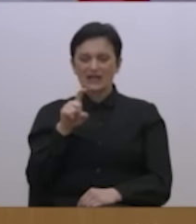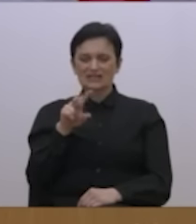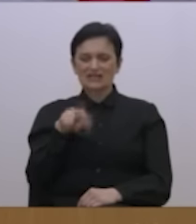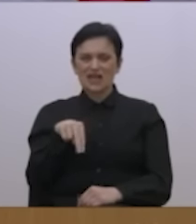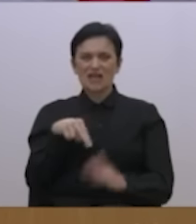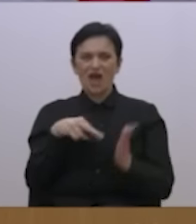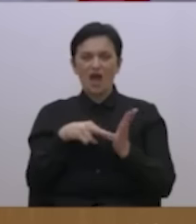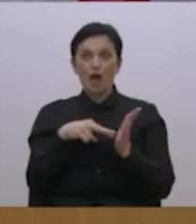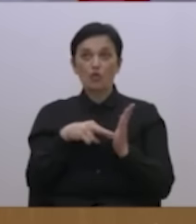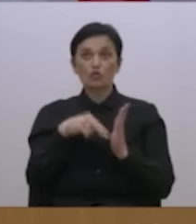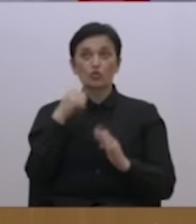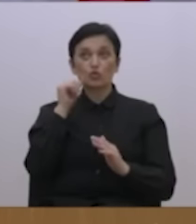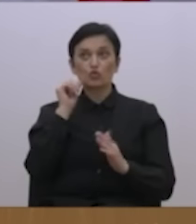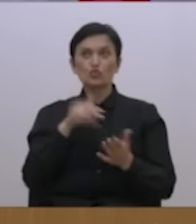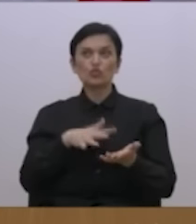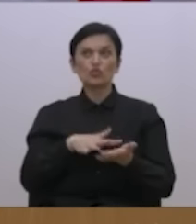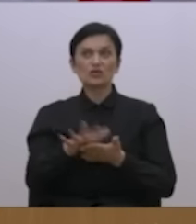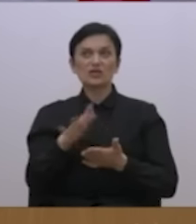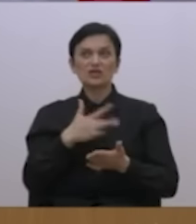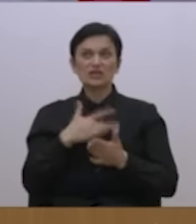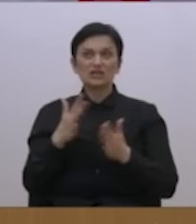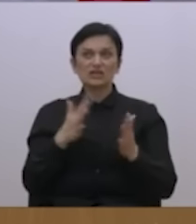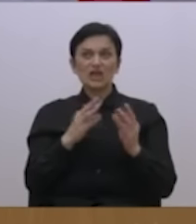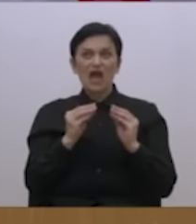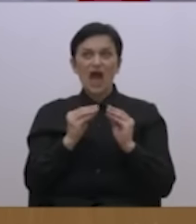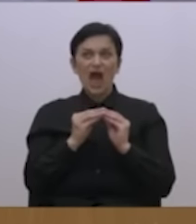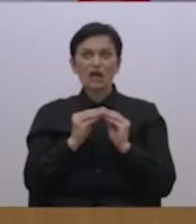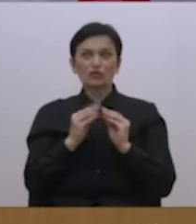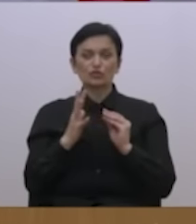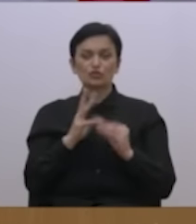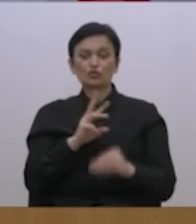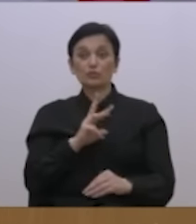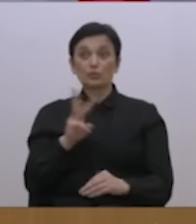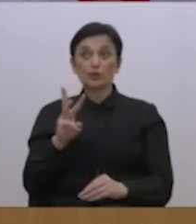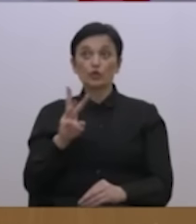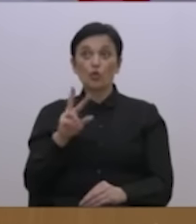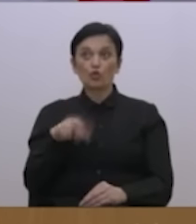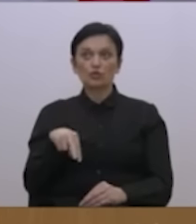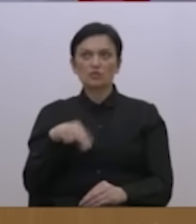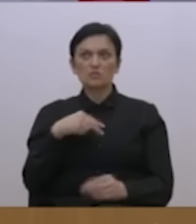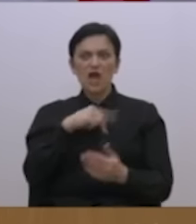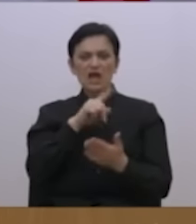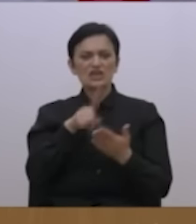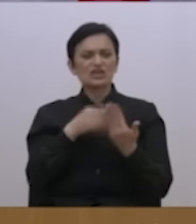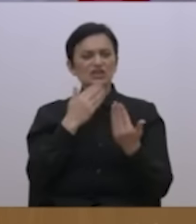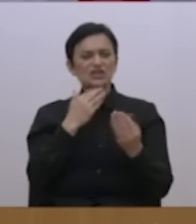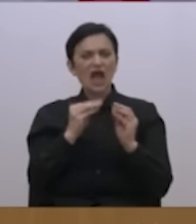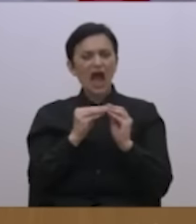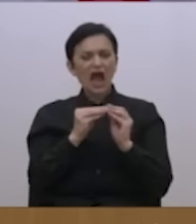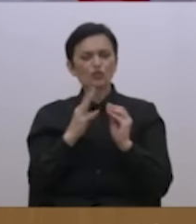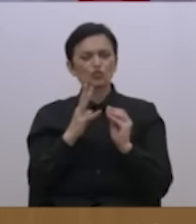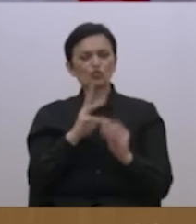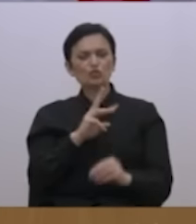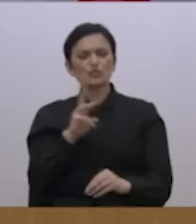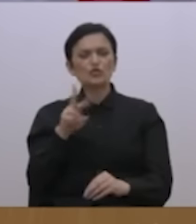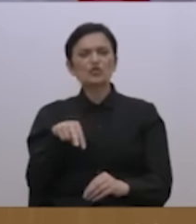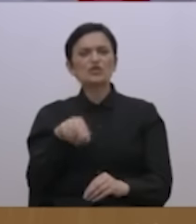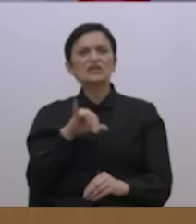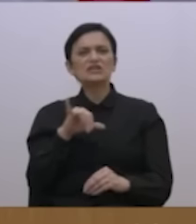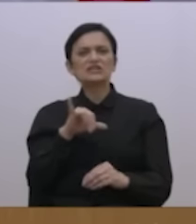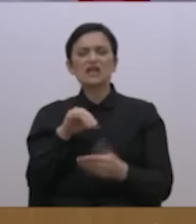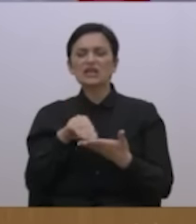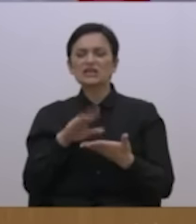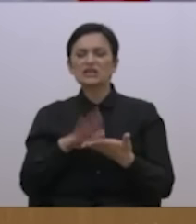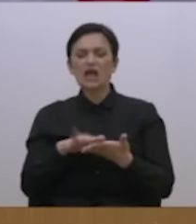როგირებულიყო, გუშინ დაიხარჯა დაახლოებით 10-15 მილიონი ლარი. და კითხვა მაქვს, ეს 10-15 მილიონი ლარი სად არის